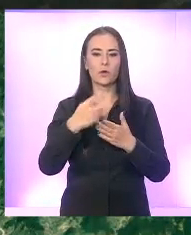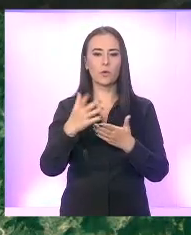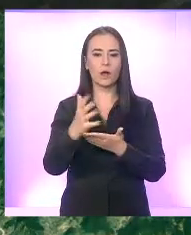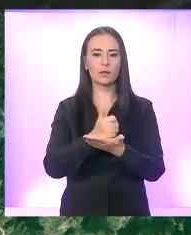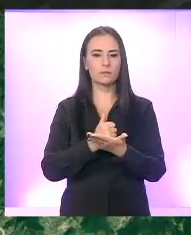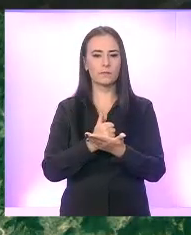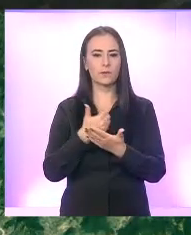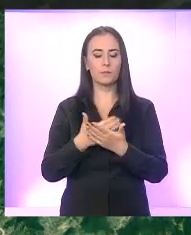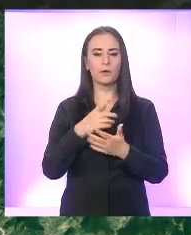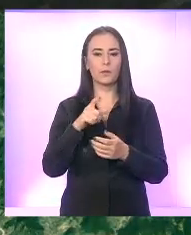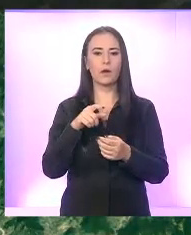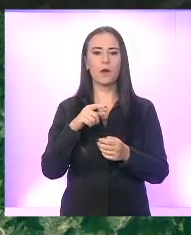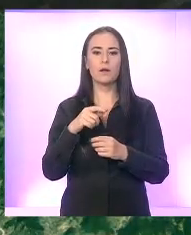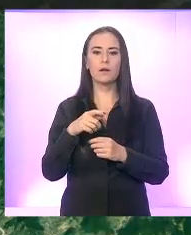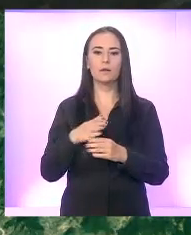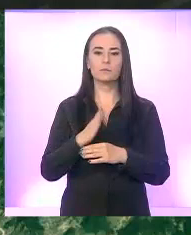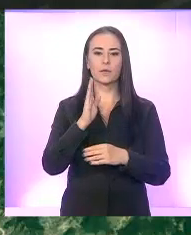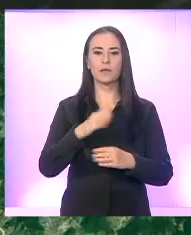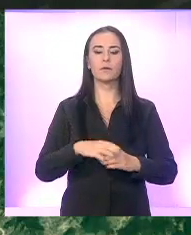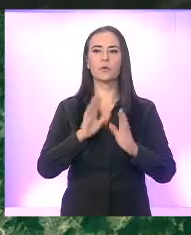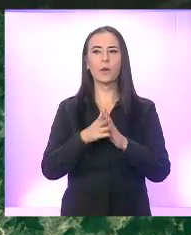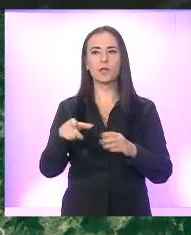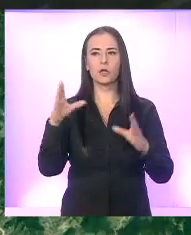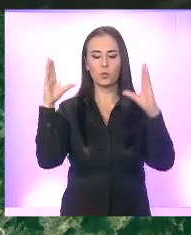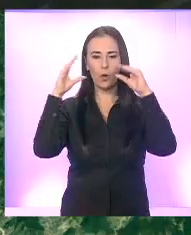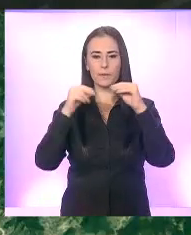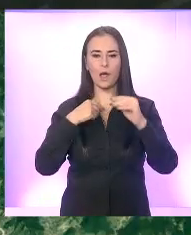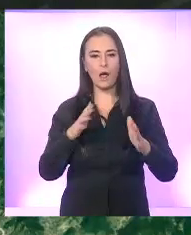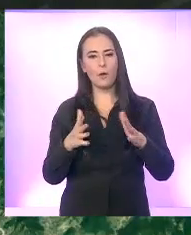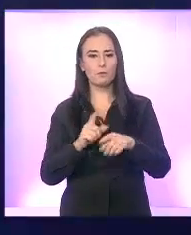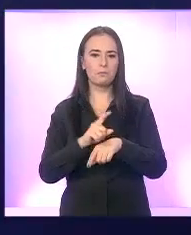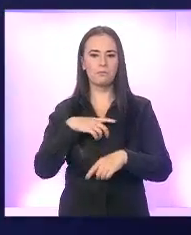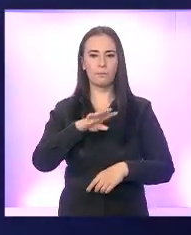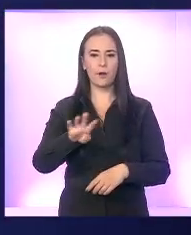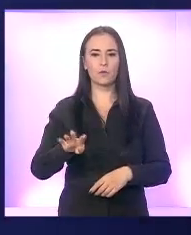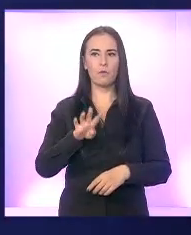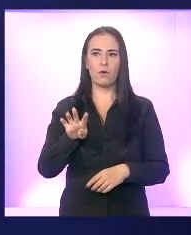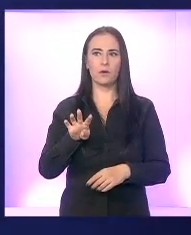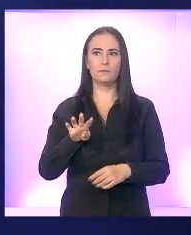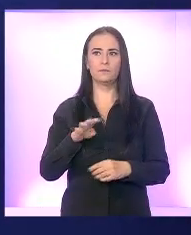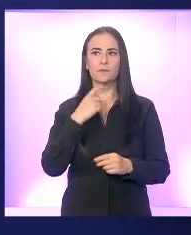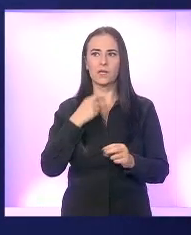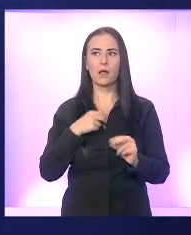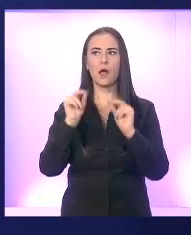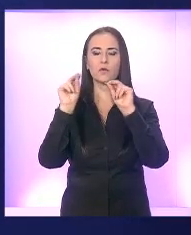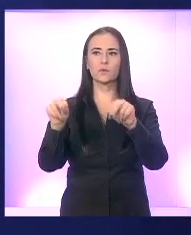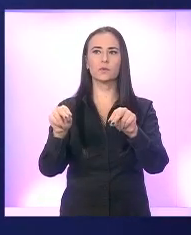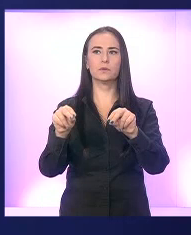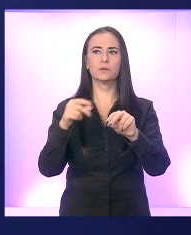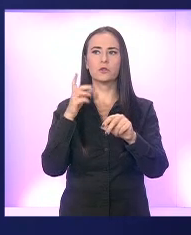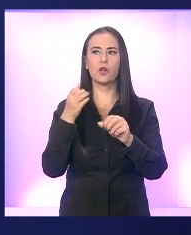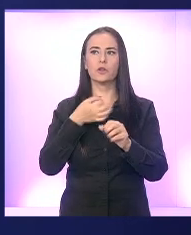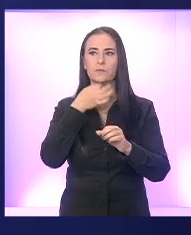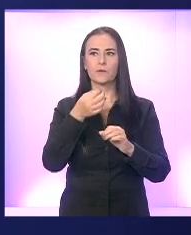de la Sighișoara la Târgu Mureș. Se face un ocol de aproximativ 4 ore pentru cei care vor să ajungă în acea